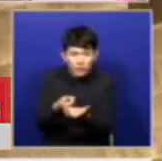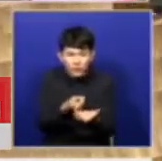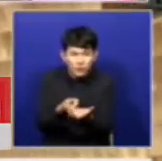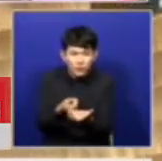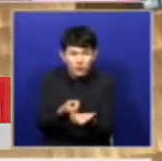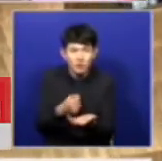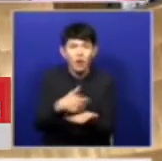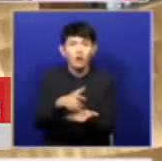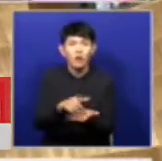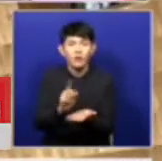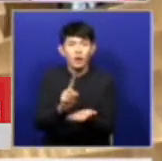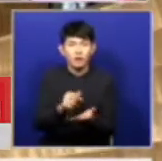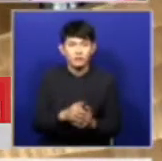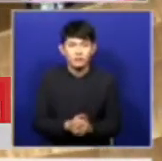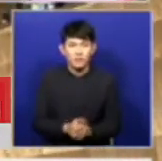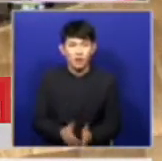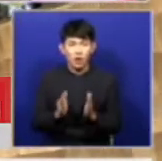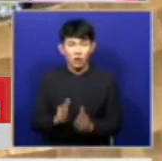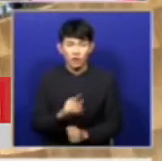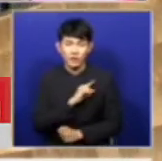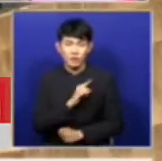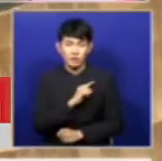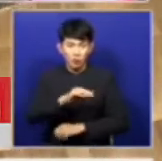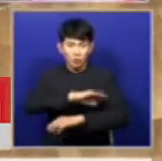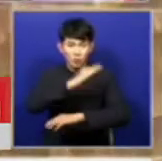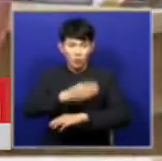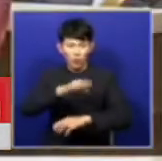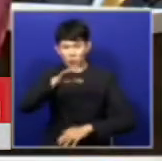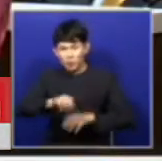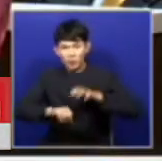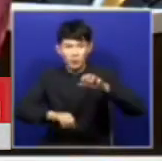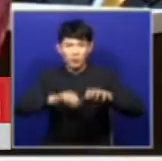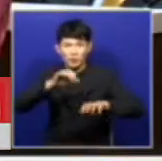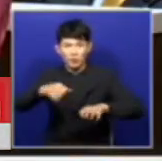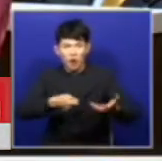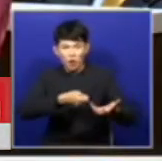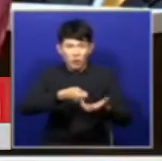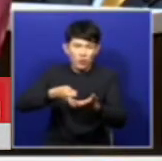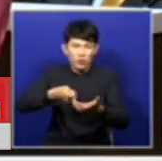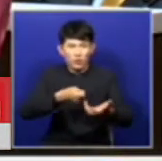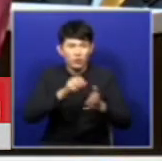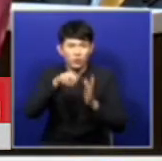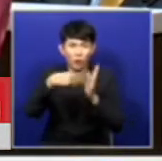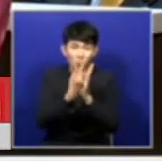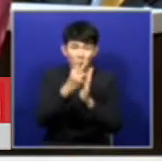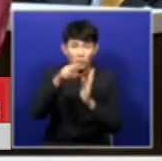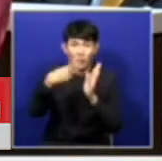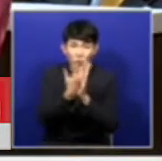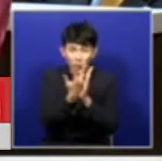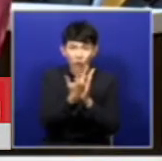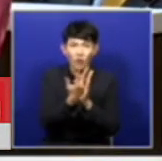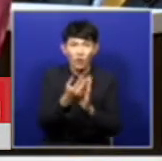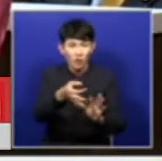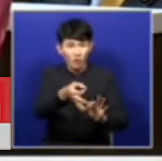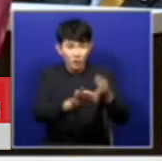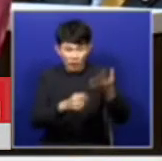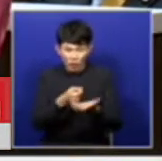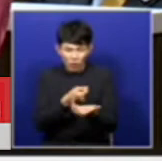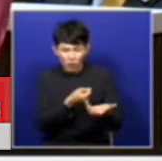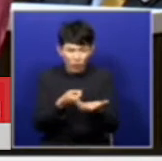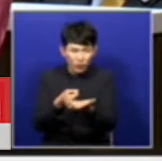บุคลากรที่เดินขึ้นเขาไป2ชั่วโมง3ชั่วโมงไปยังจุดซึ่งไฟไหม้แล้วไปช่วยกัน